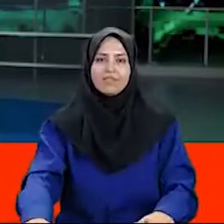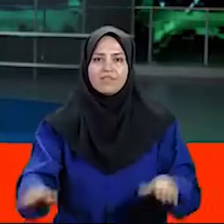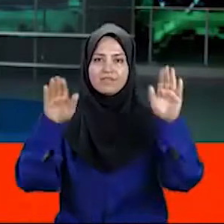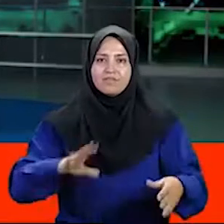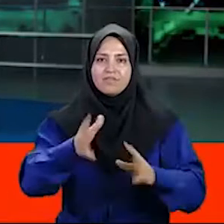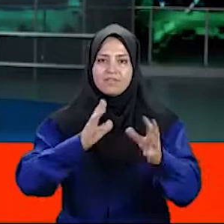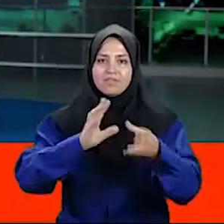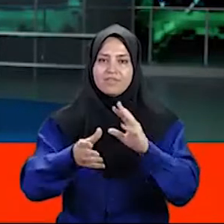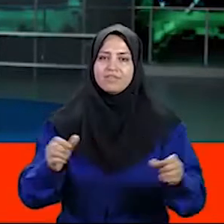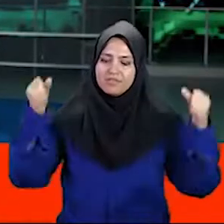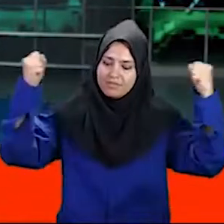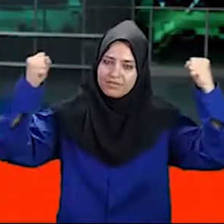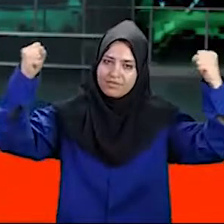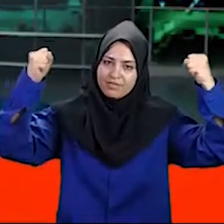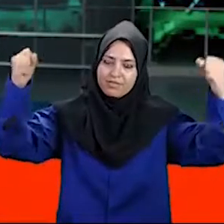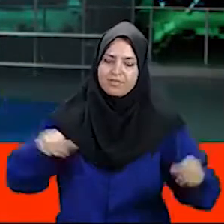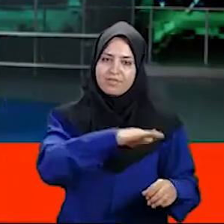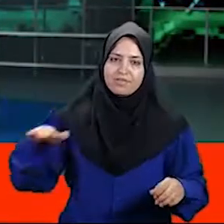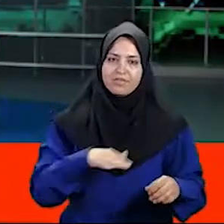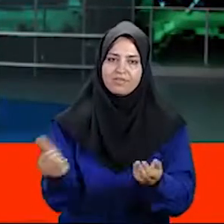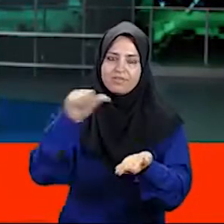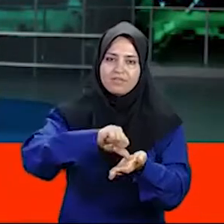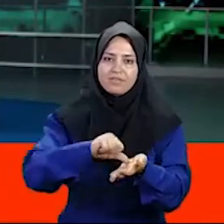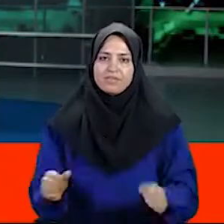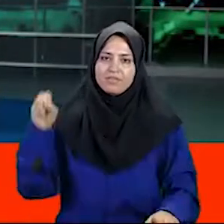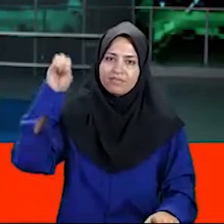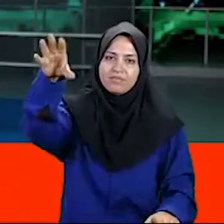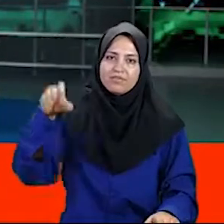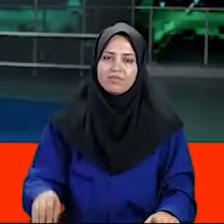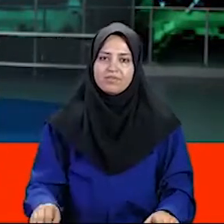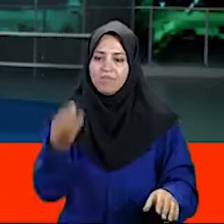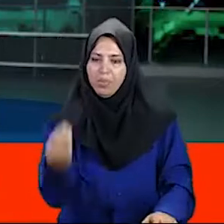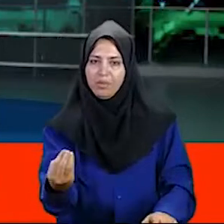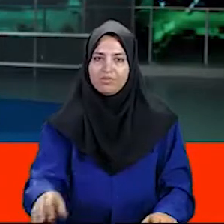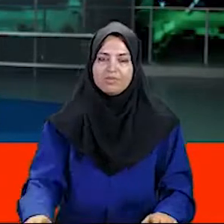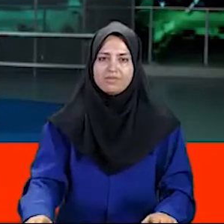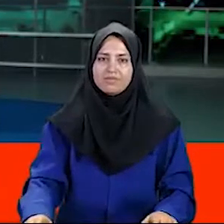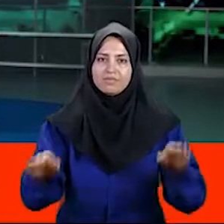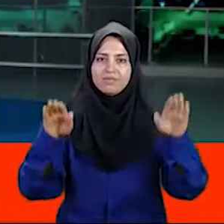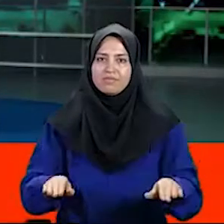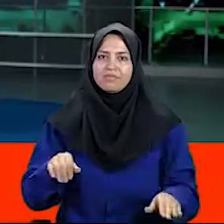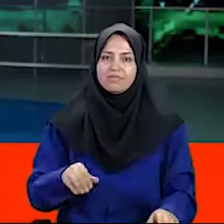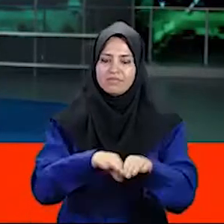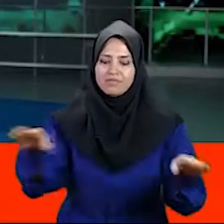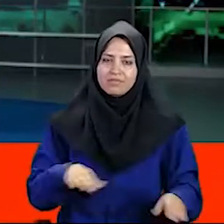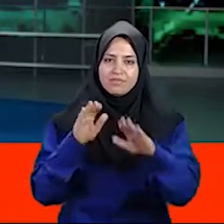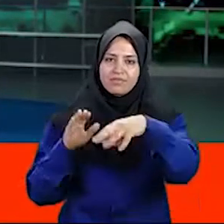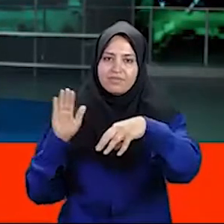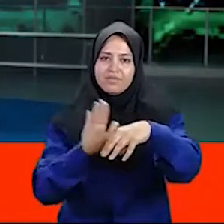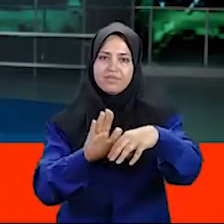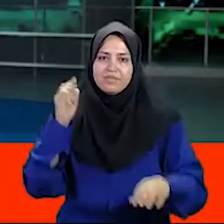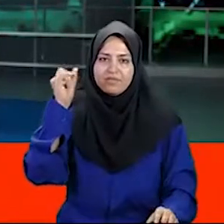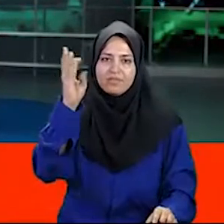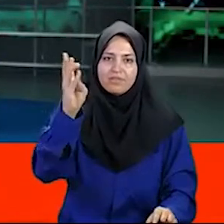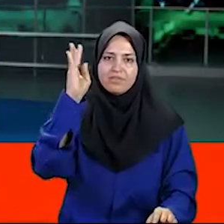نکردم. بعد از این اقدام آنچنان قدرت ما در منطقه افزونی یافت که آمریکا بر خود ترسیده و تمام تحریم‌های